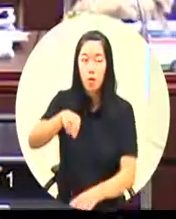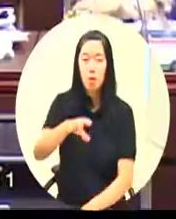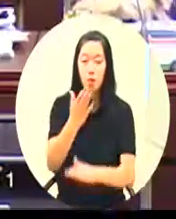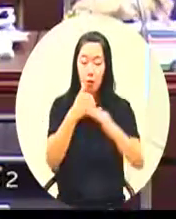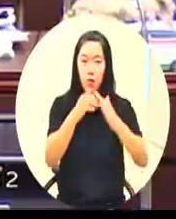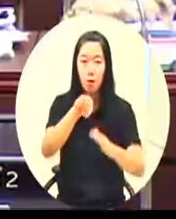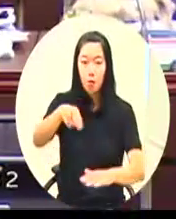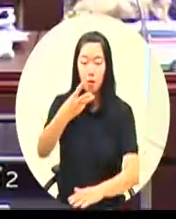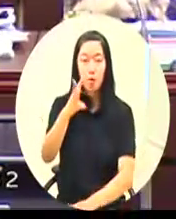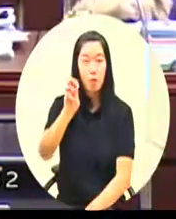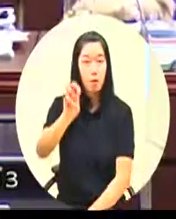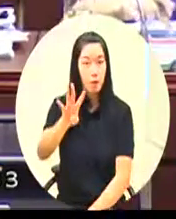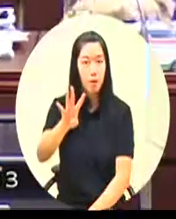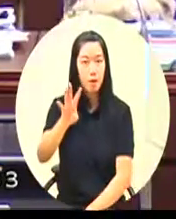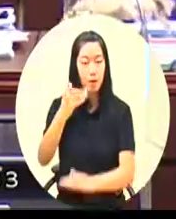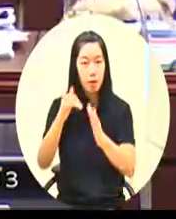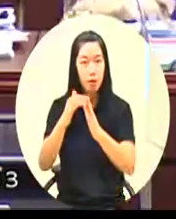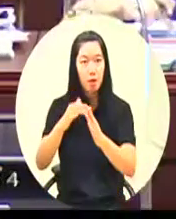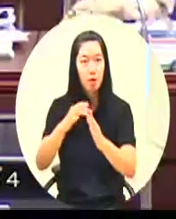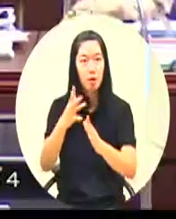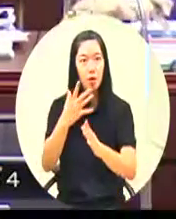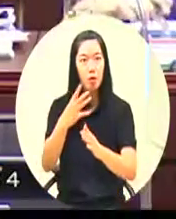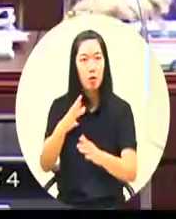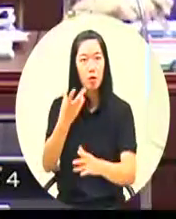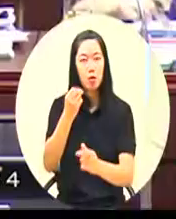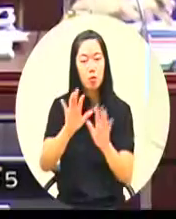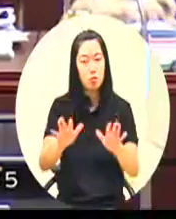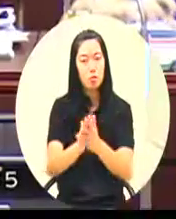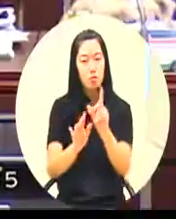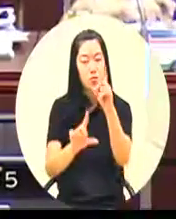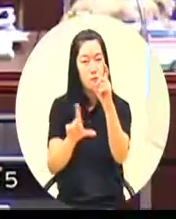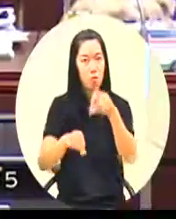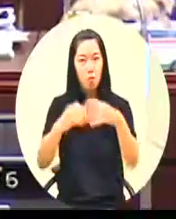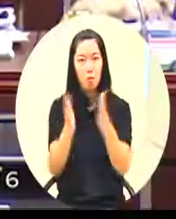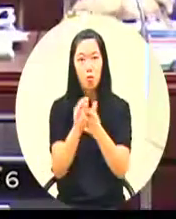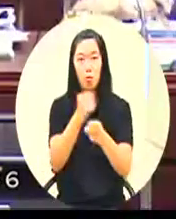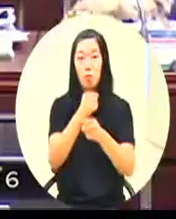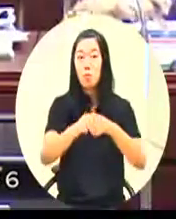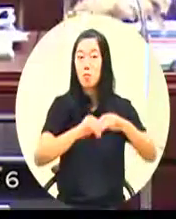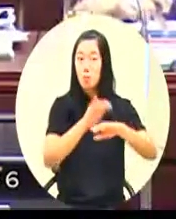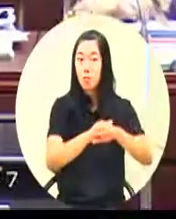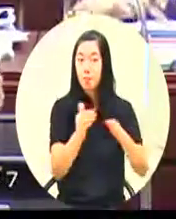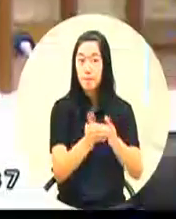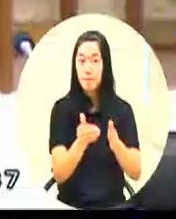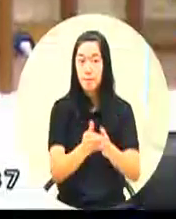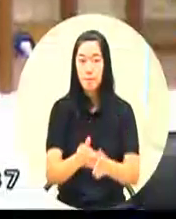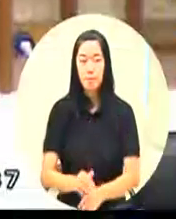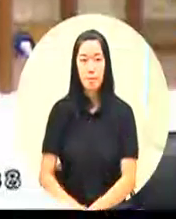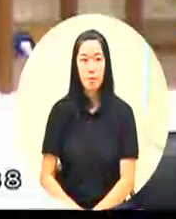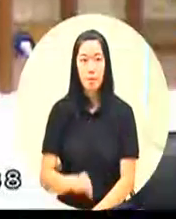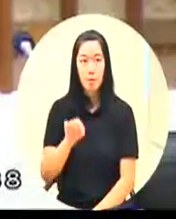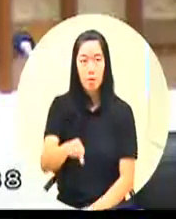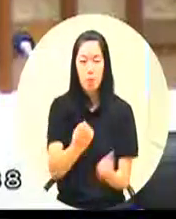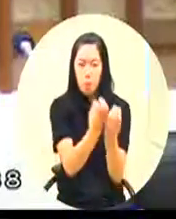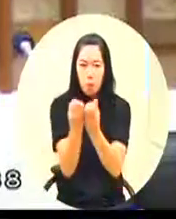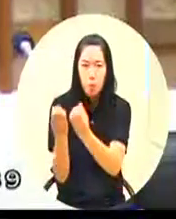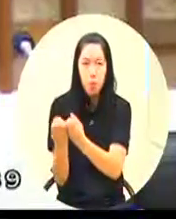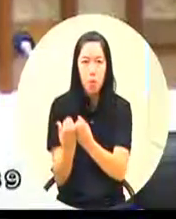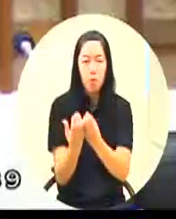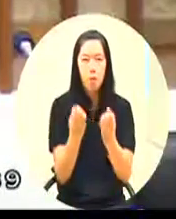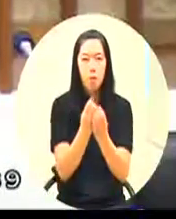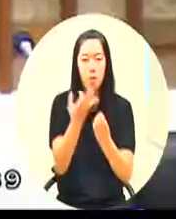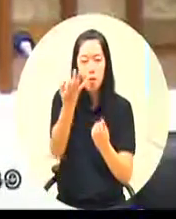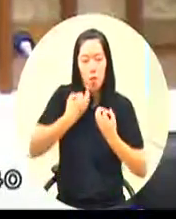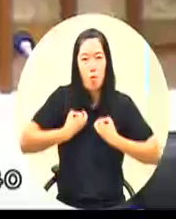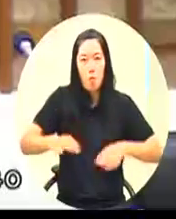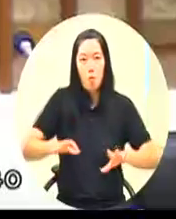334个学校比较属于低级的，基本11月全部都要完成了。 那属于那你刚刚在讲，我们这一次的灾损的总 total 就是1.7亿，